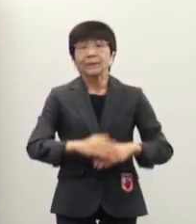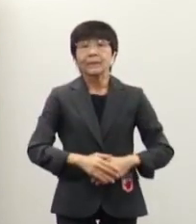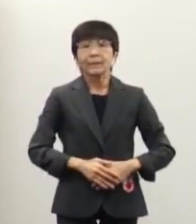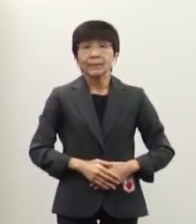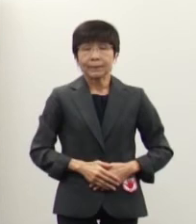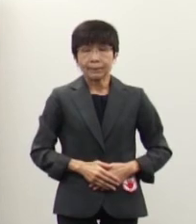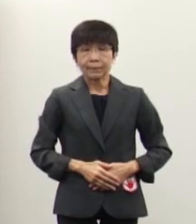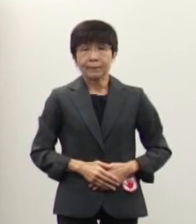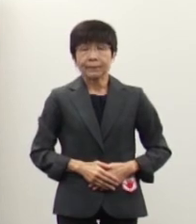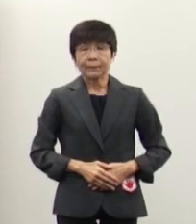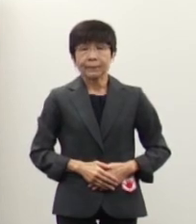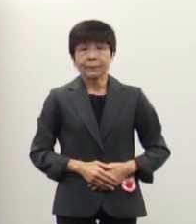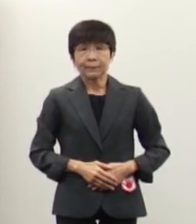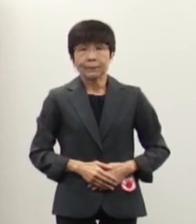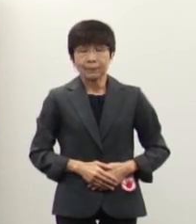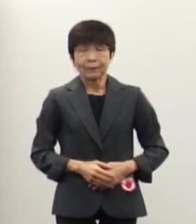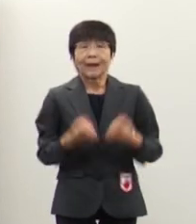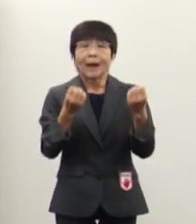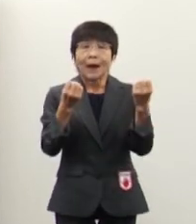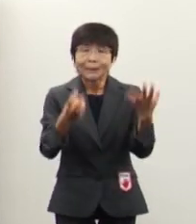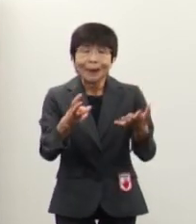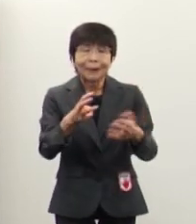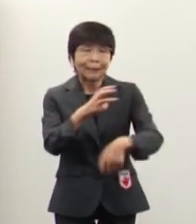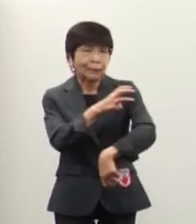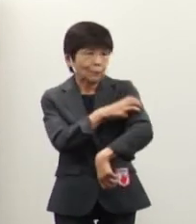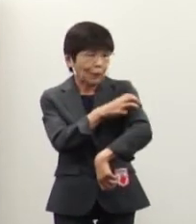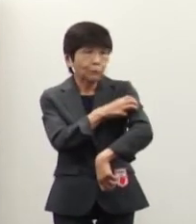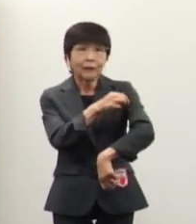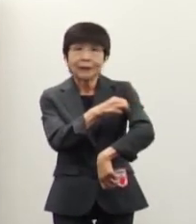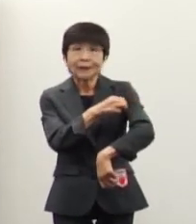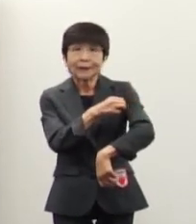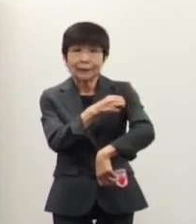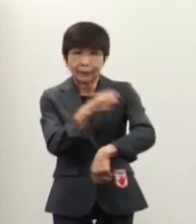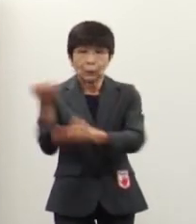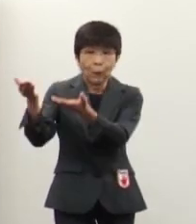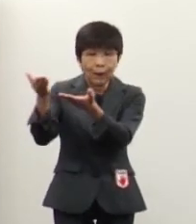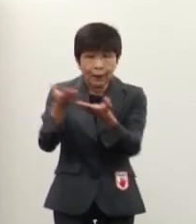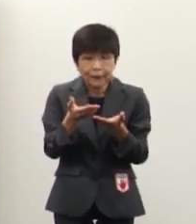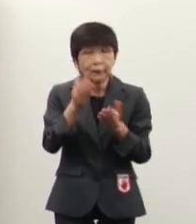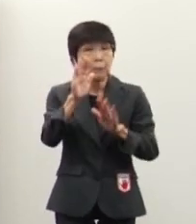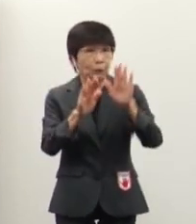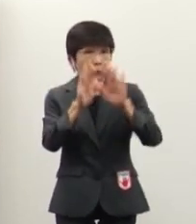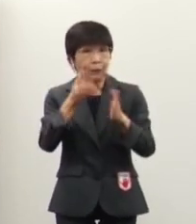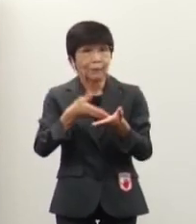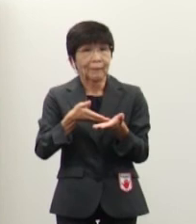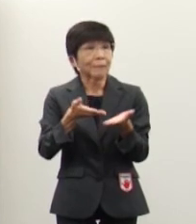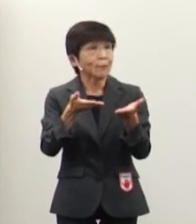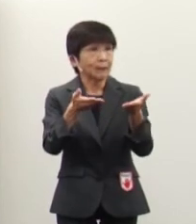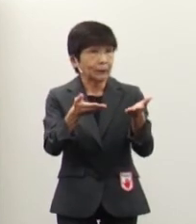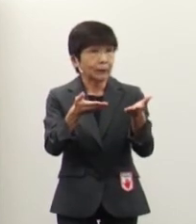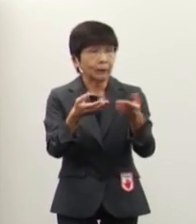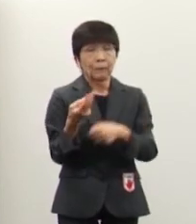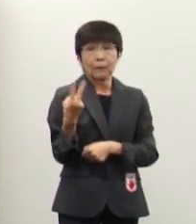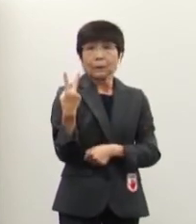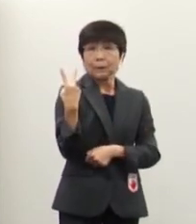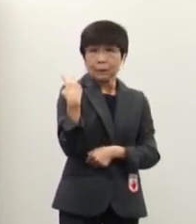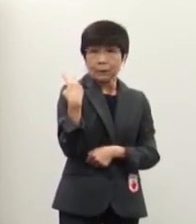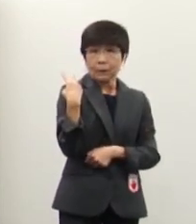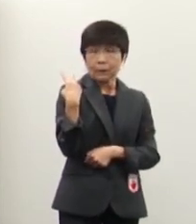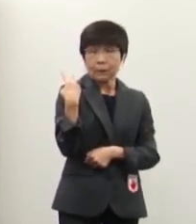最後に新たなワクチンの本県への配送について申し上げます。一昨日厚生労働省